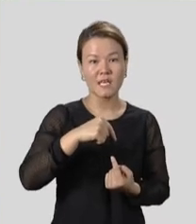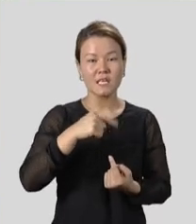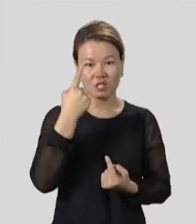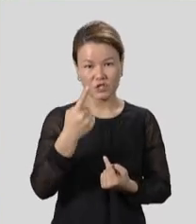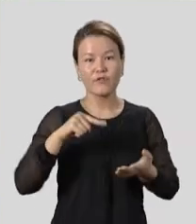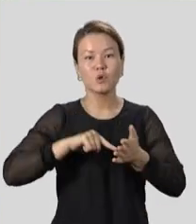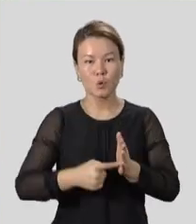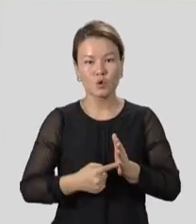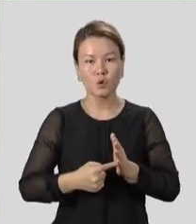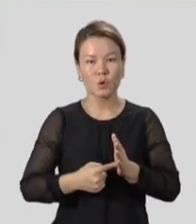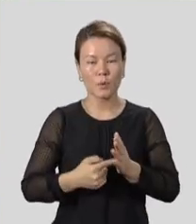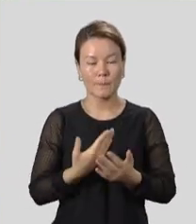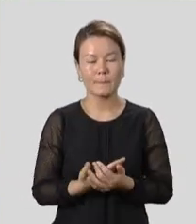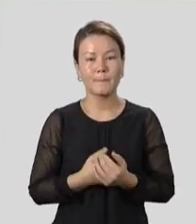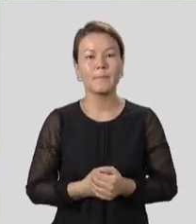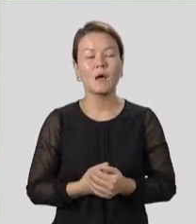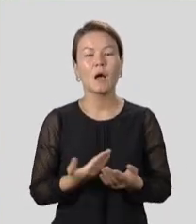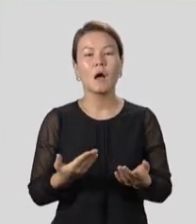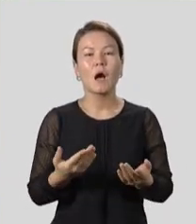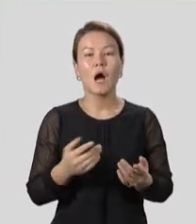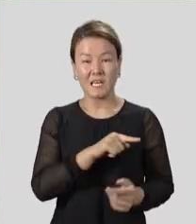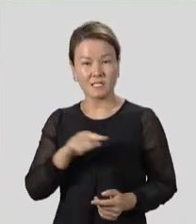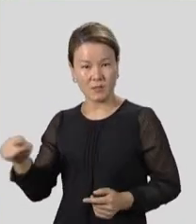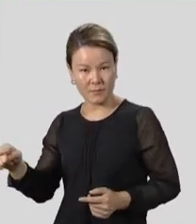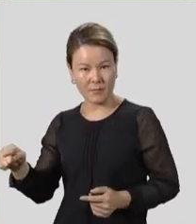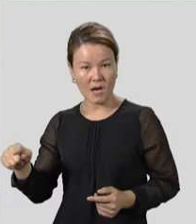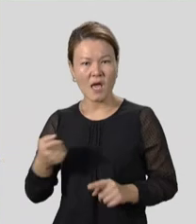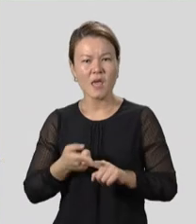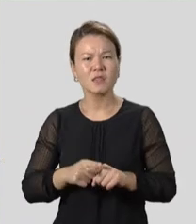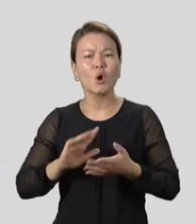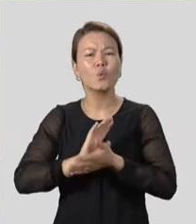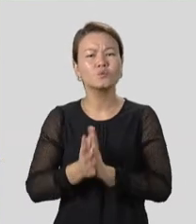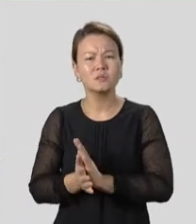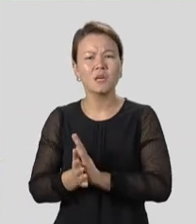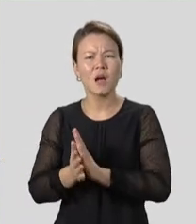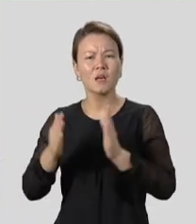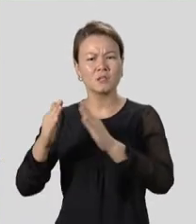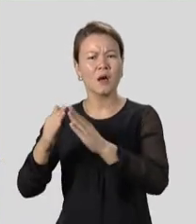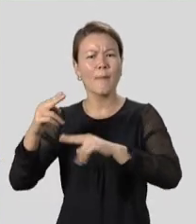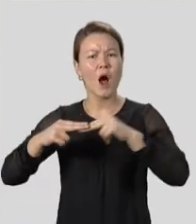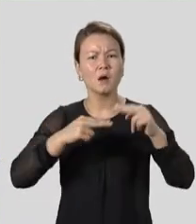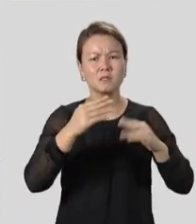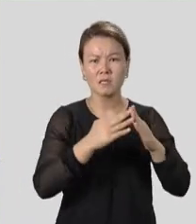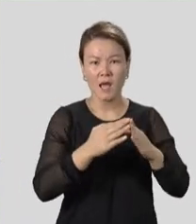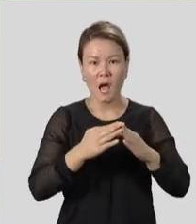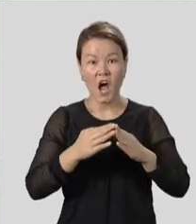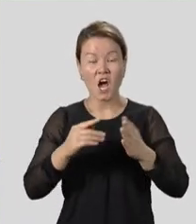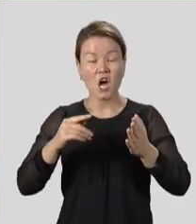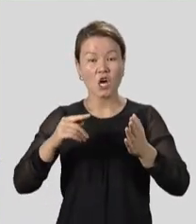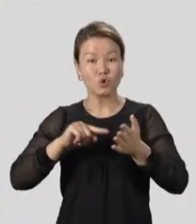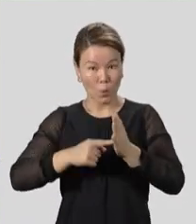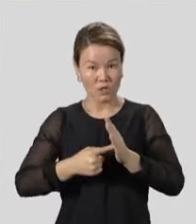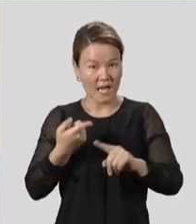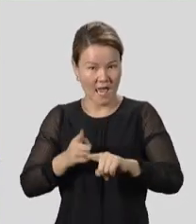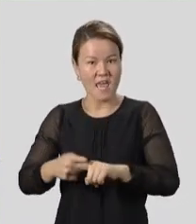точка. Образно выражаясь, координатная прямая – это густо заселенный дом. Жильцы этого дома –